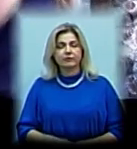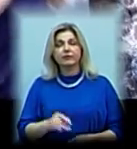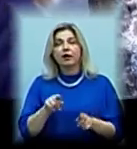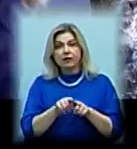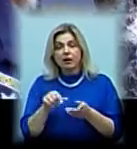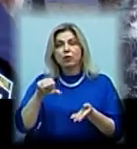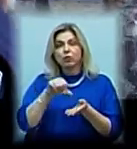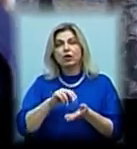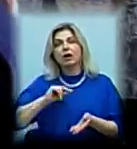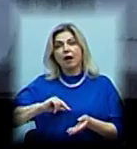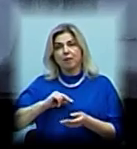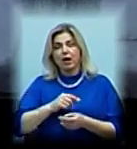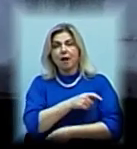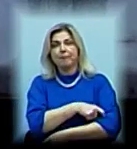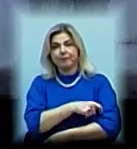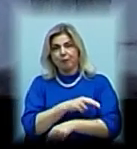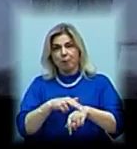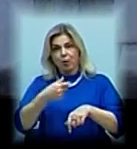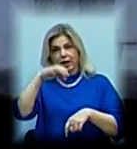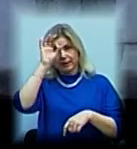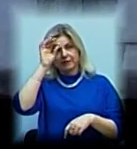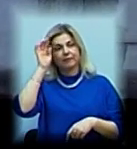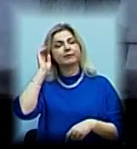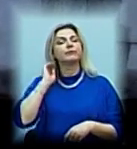Долучилися до акції співробітники патрульної поліції.